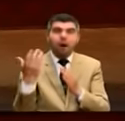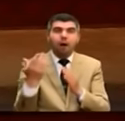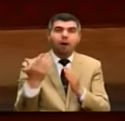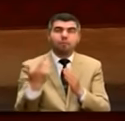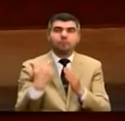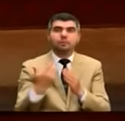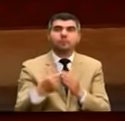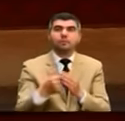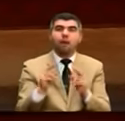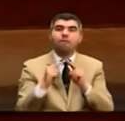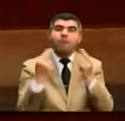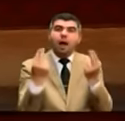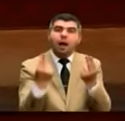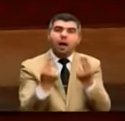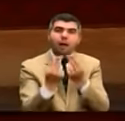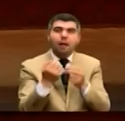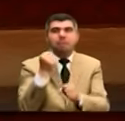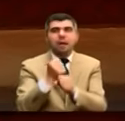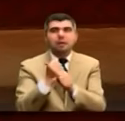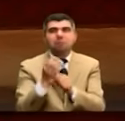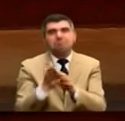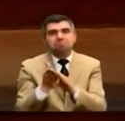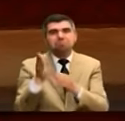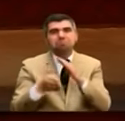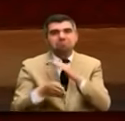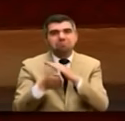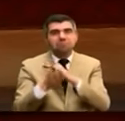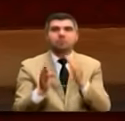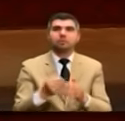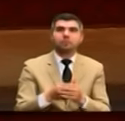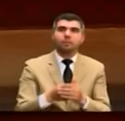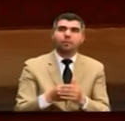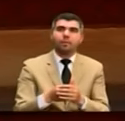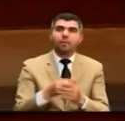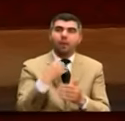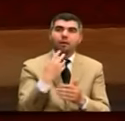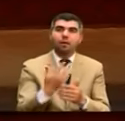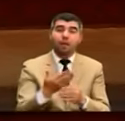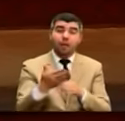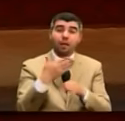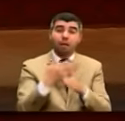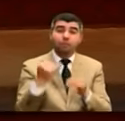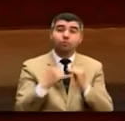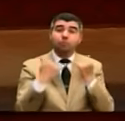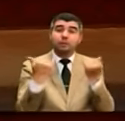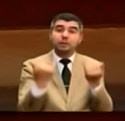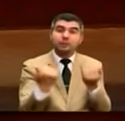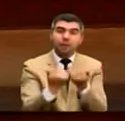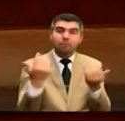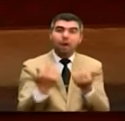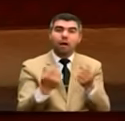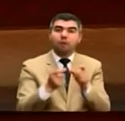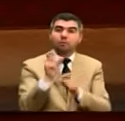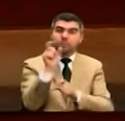ولذلك وقد سبق لي الإعلان عن ذلك عقدنا اجتماعا مع كافة القطاعات